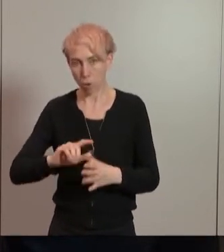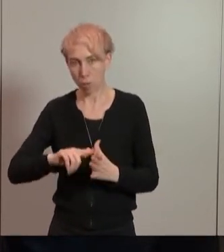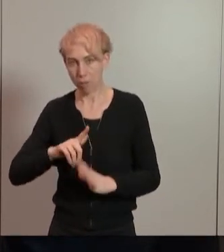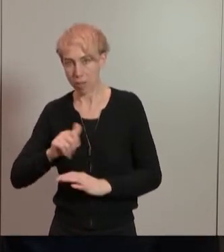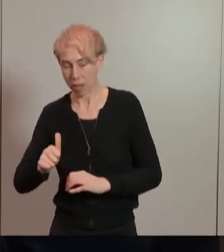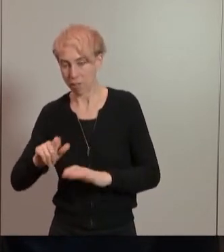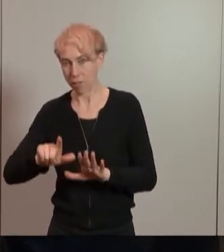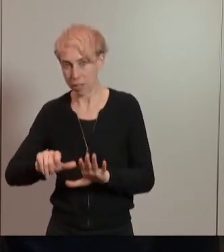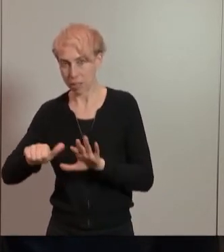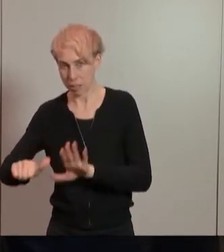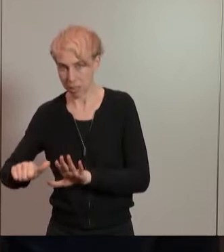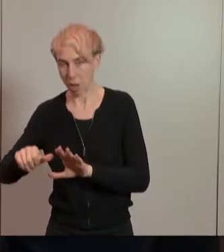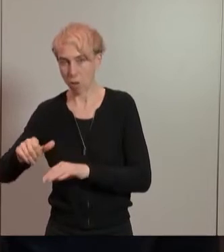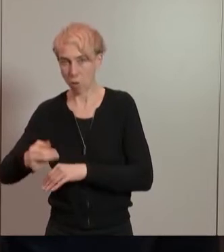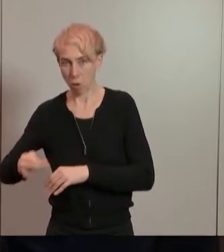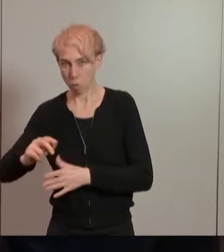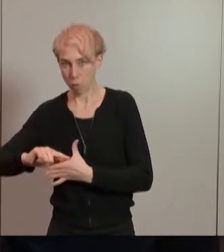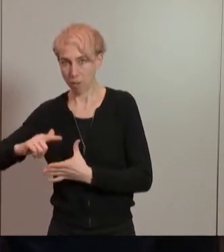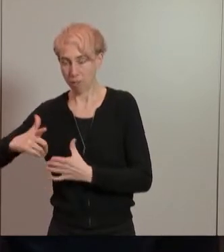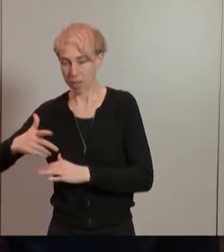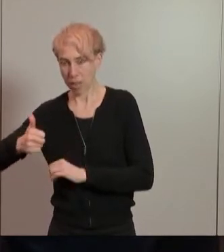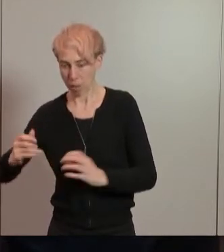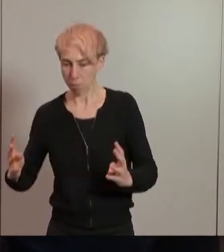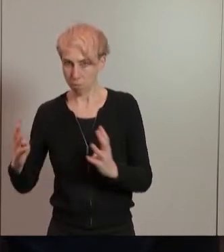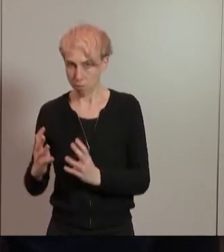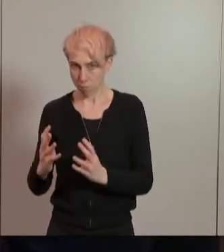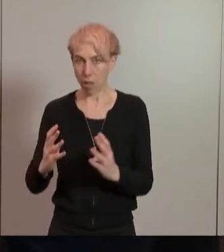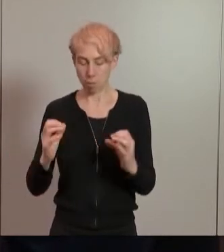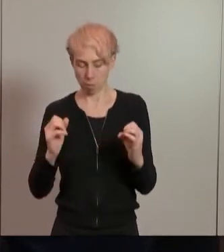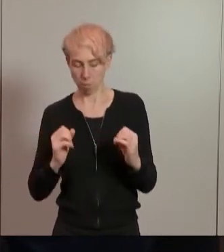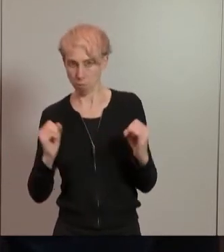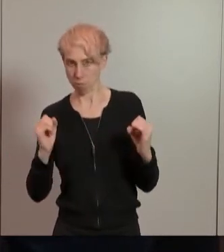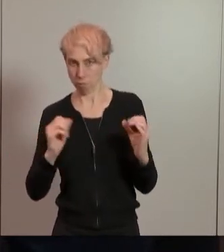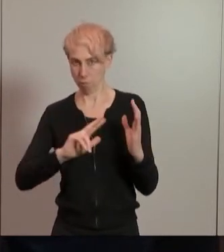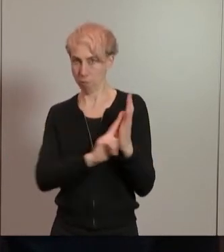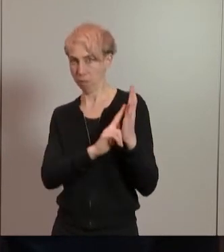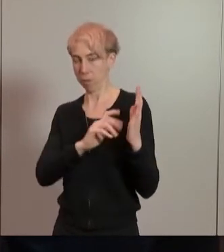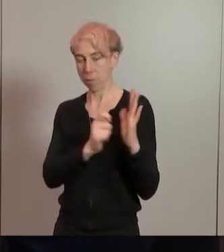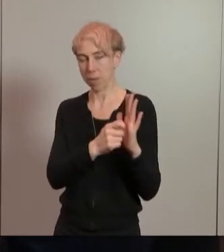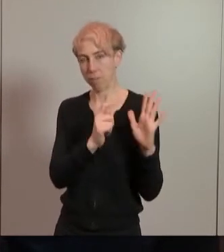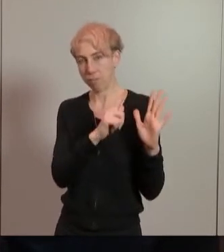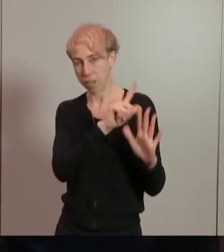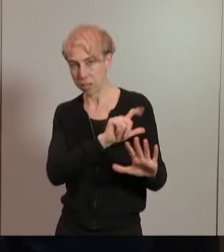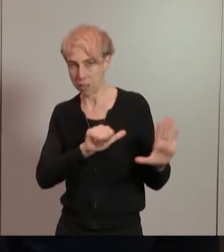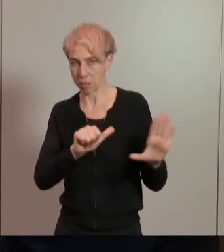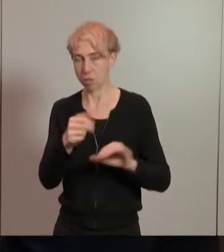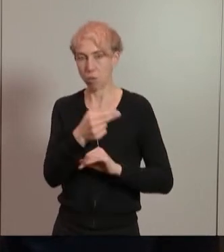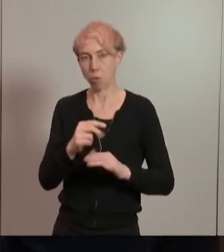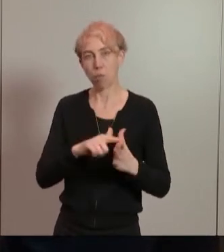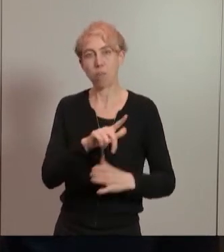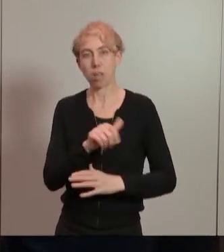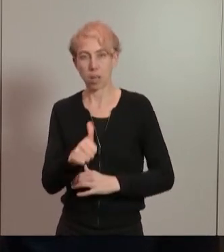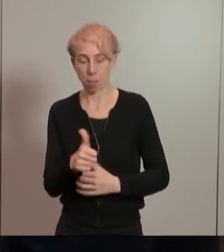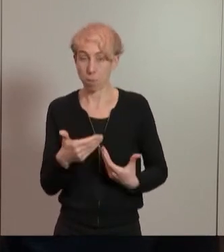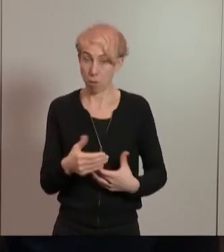novembre 2021. Elle a approuvé son rapport définitif le 26 novembre 2021. Il appartient